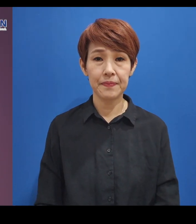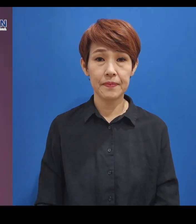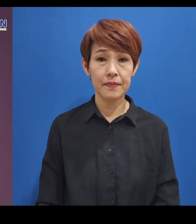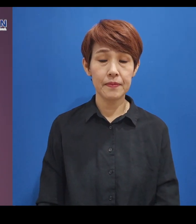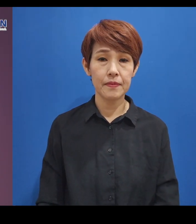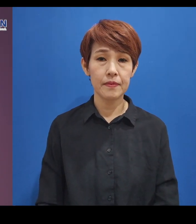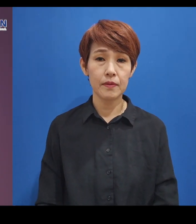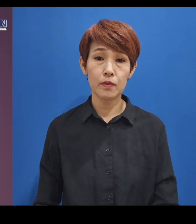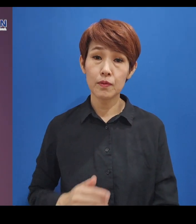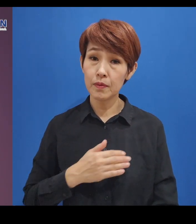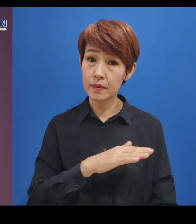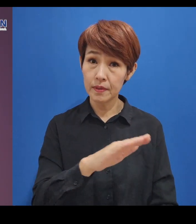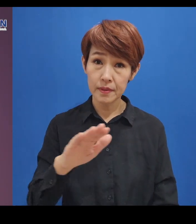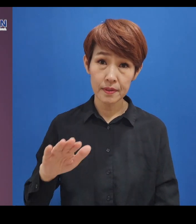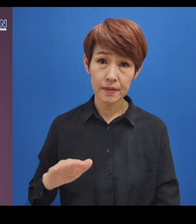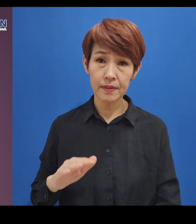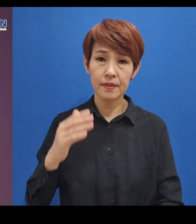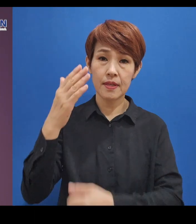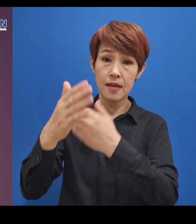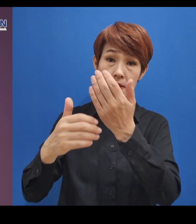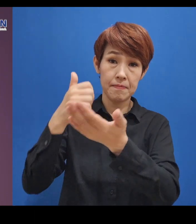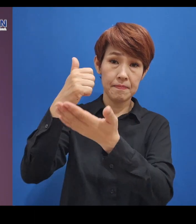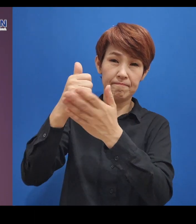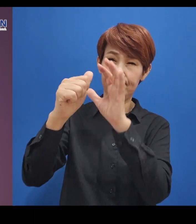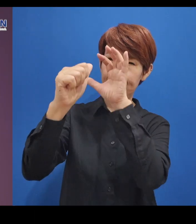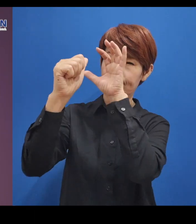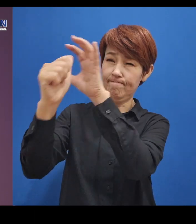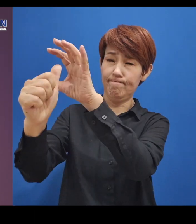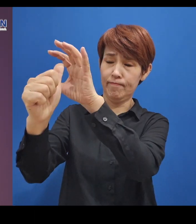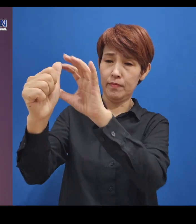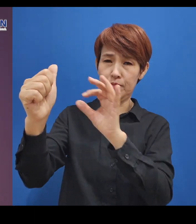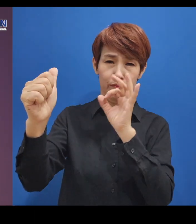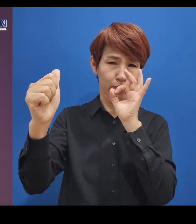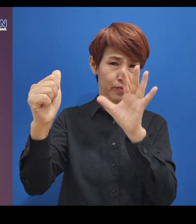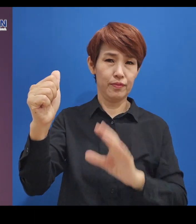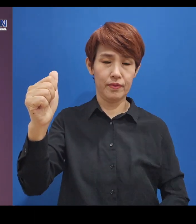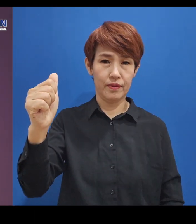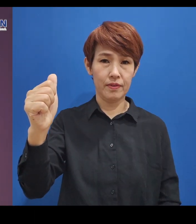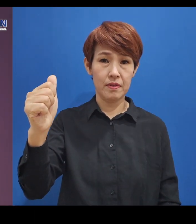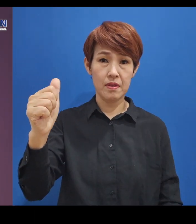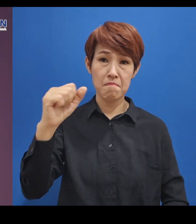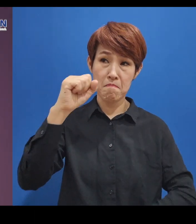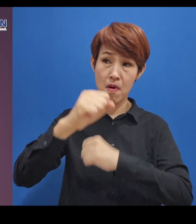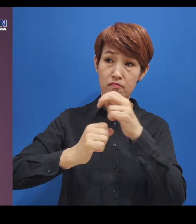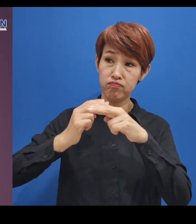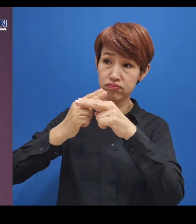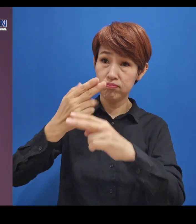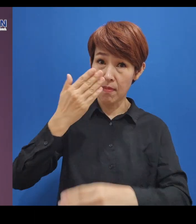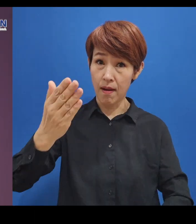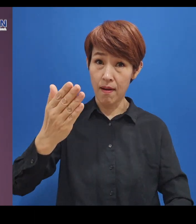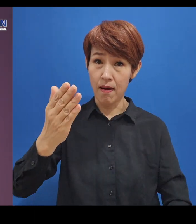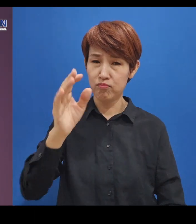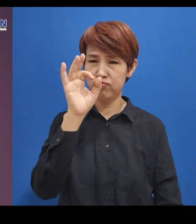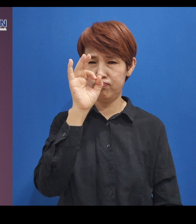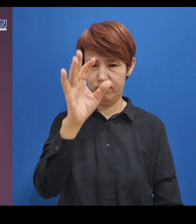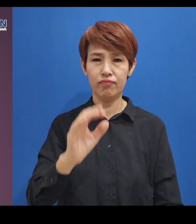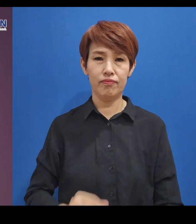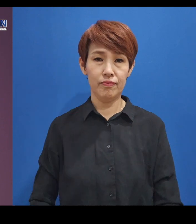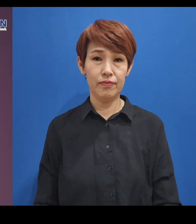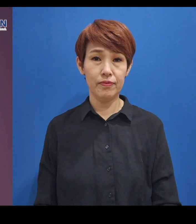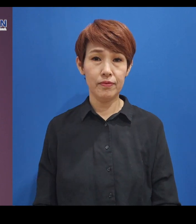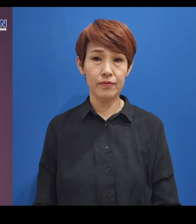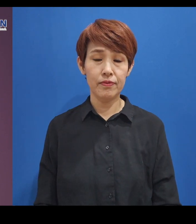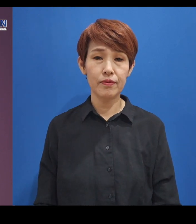수도 없고 종잡을 수도 없고 내 마음대로 할 수도 없는 대주제 하나님께